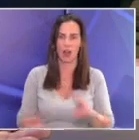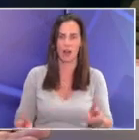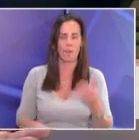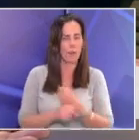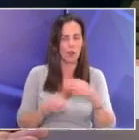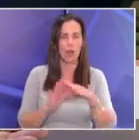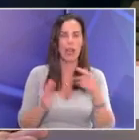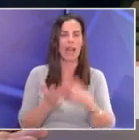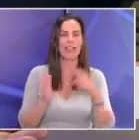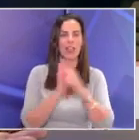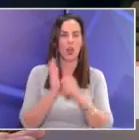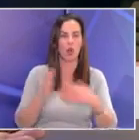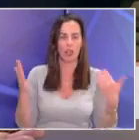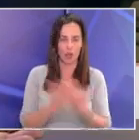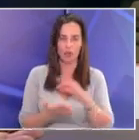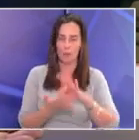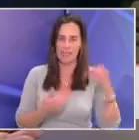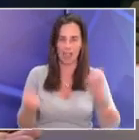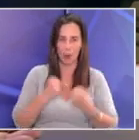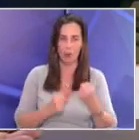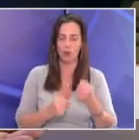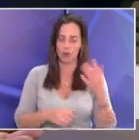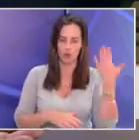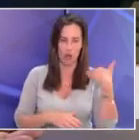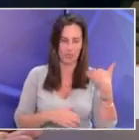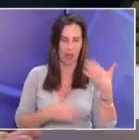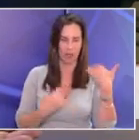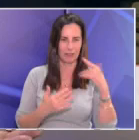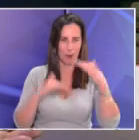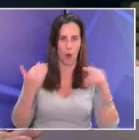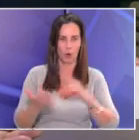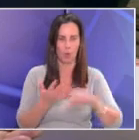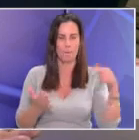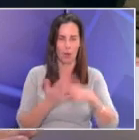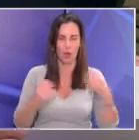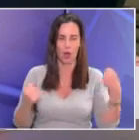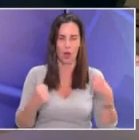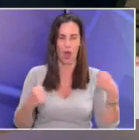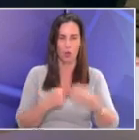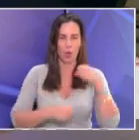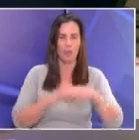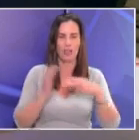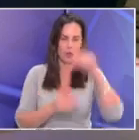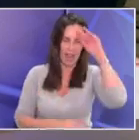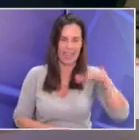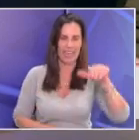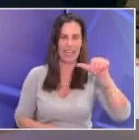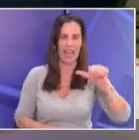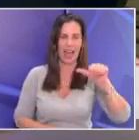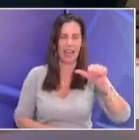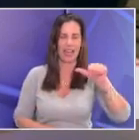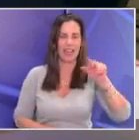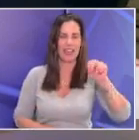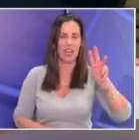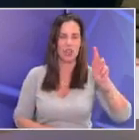לכן התקנות החדשות שמשרד התחמורה הוציא לפני פחות מחודש בעקבות תאונת ארי נשר, תכלול את כל